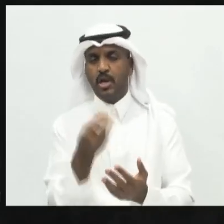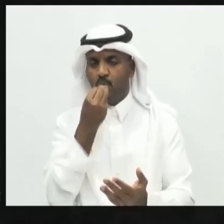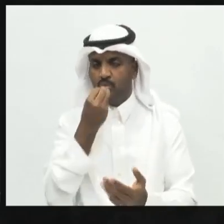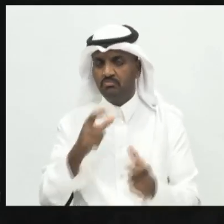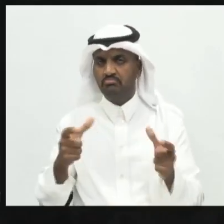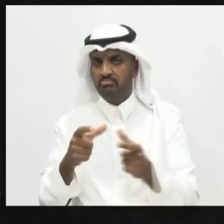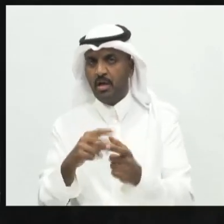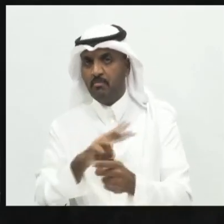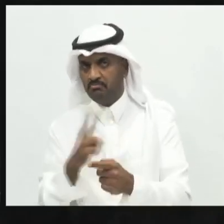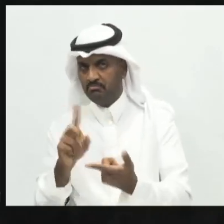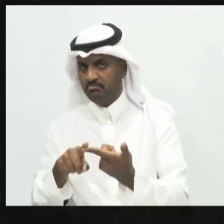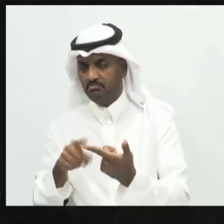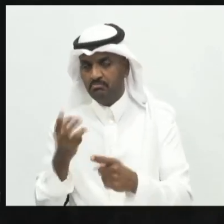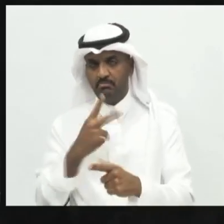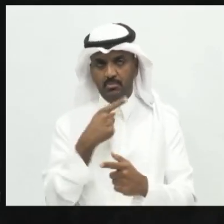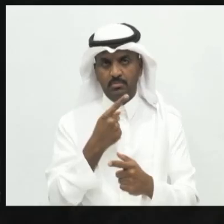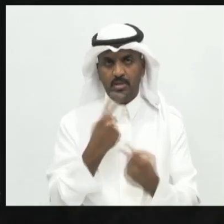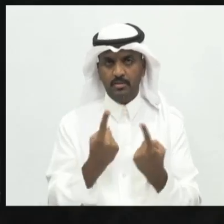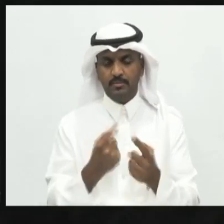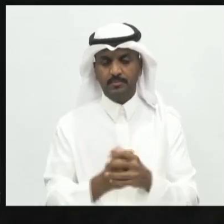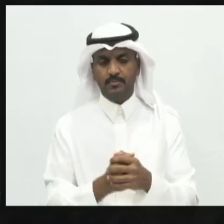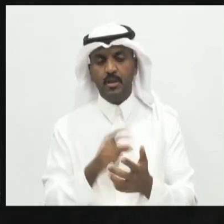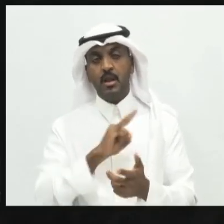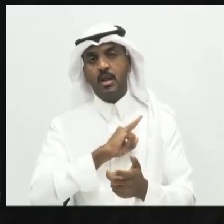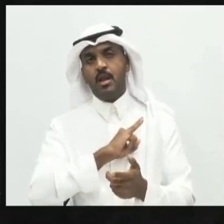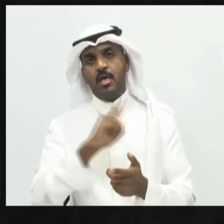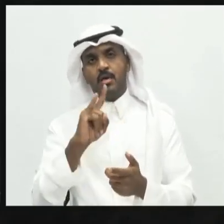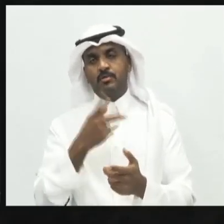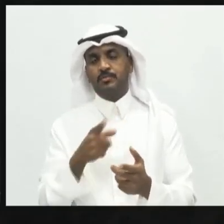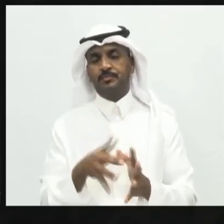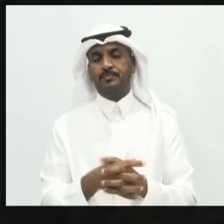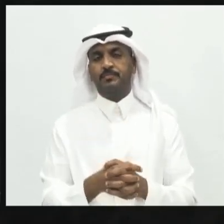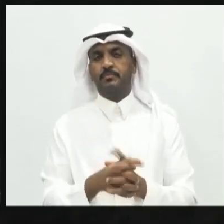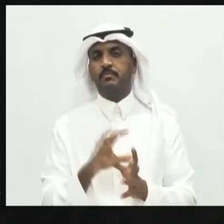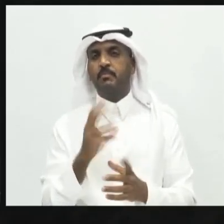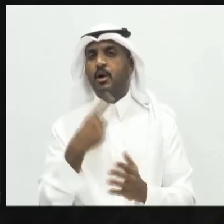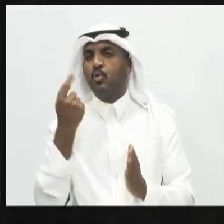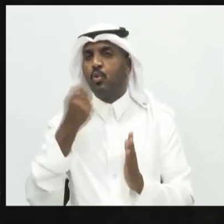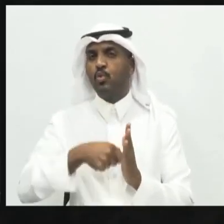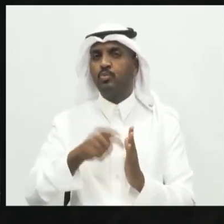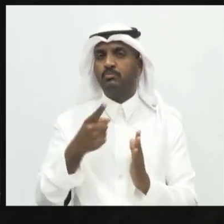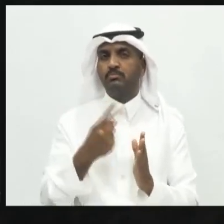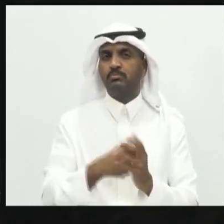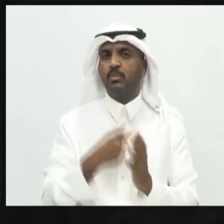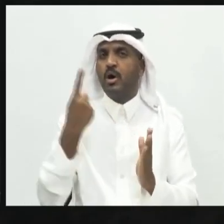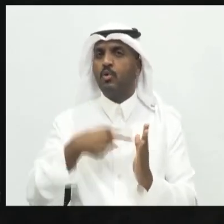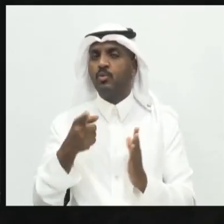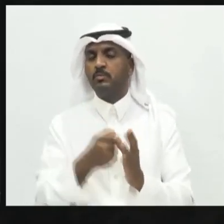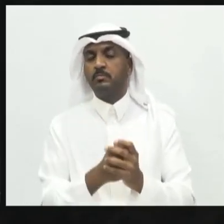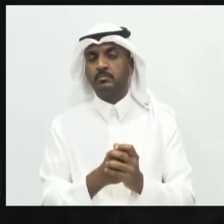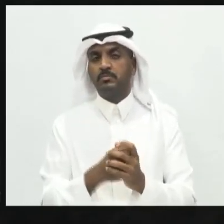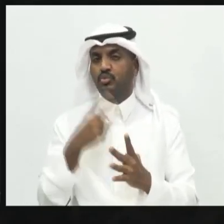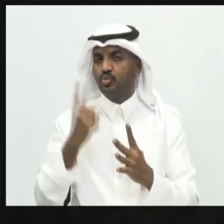طعامهم وياكل دون اذنهم احسنتم تقولون لا يجوز طيب ما حكم من اضطر الى ذلك وما